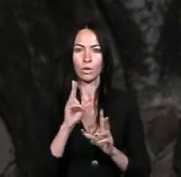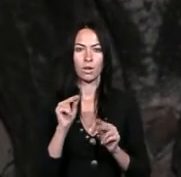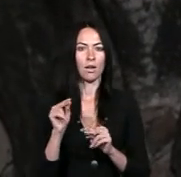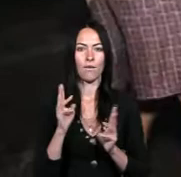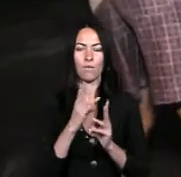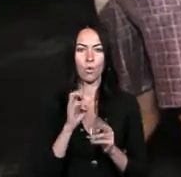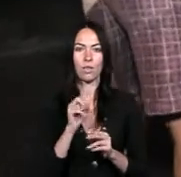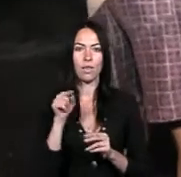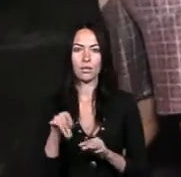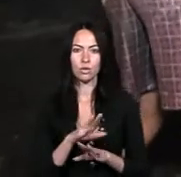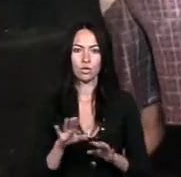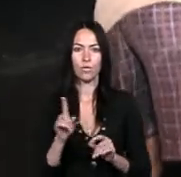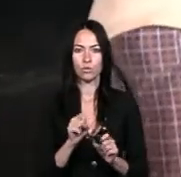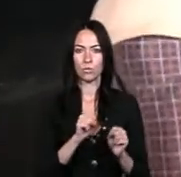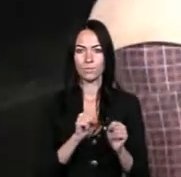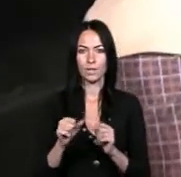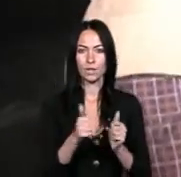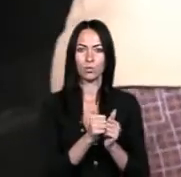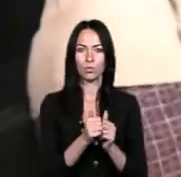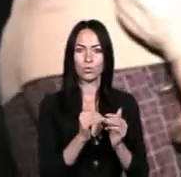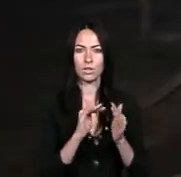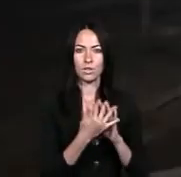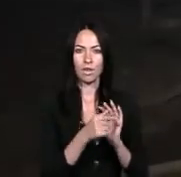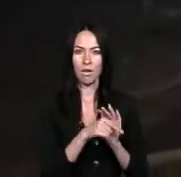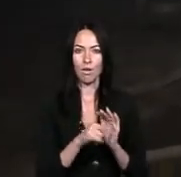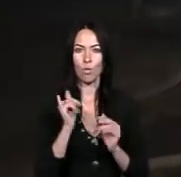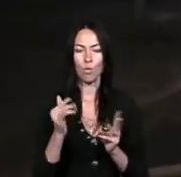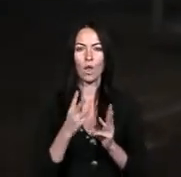хати сусідів, перехопив у рятувальників один з пожежних рукавів.